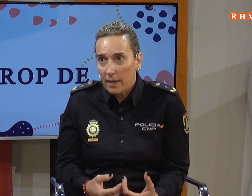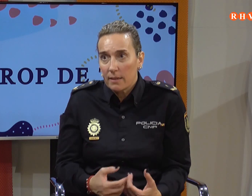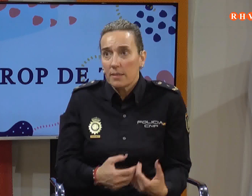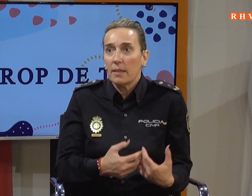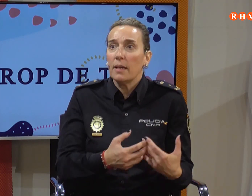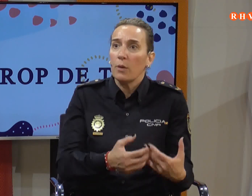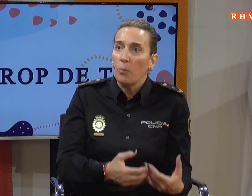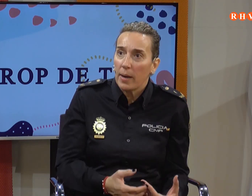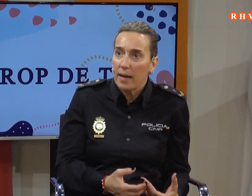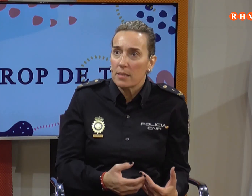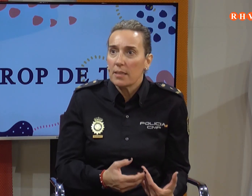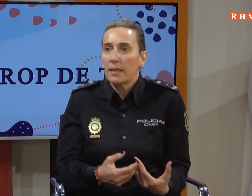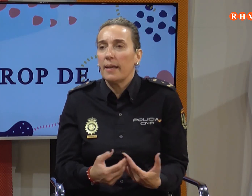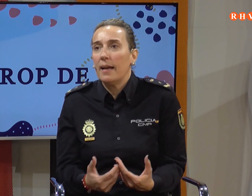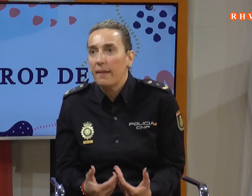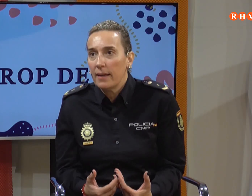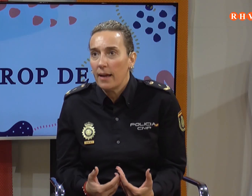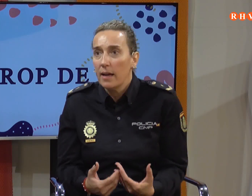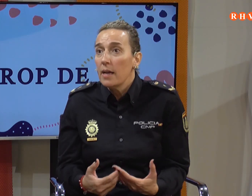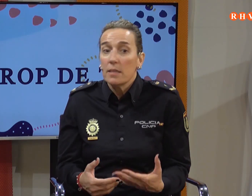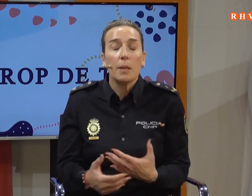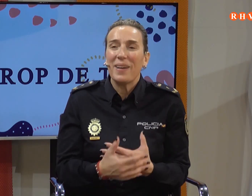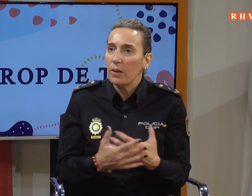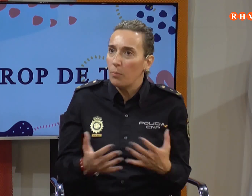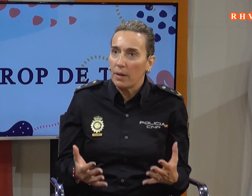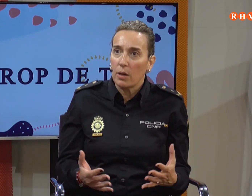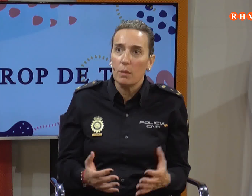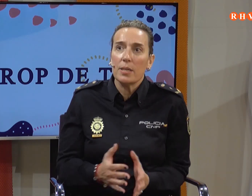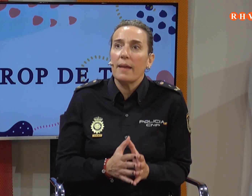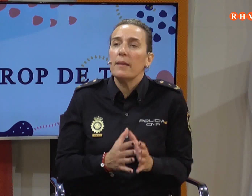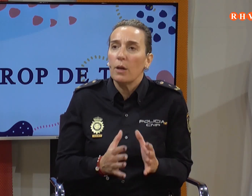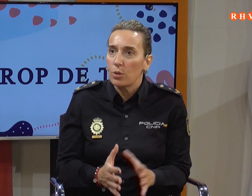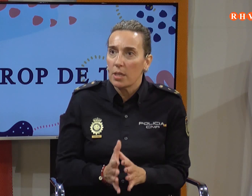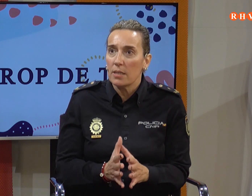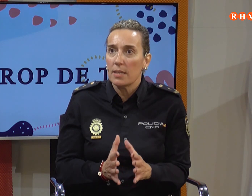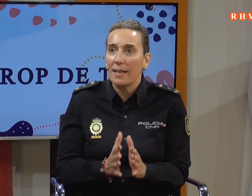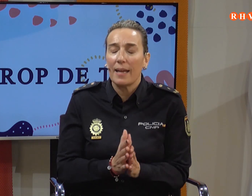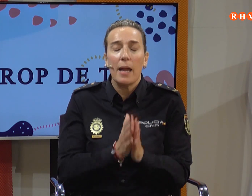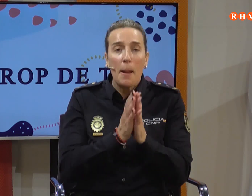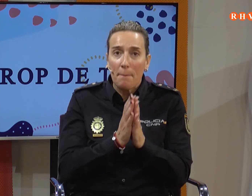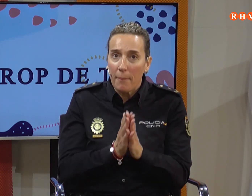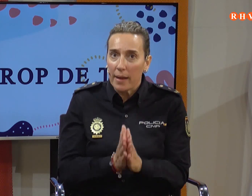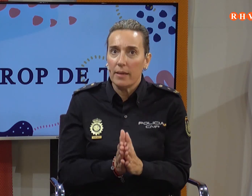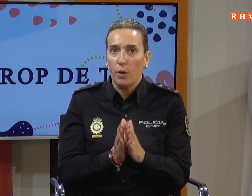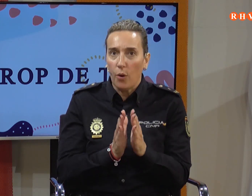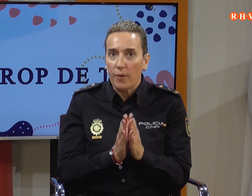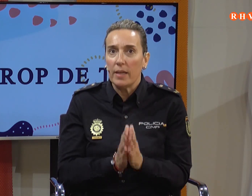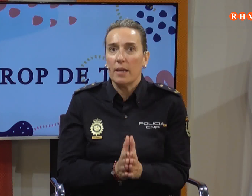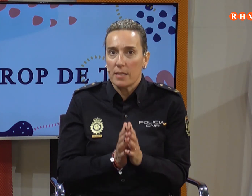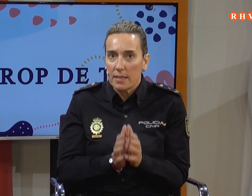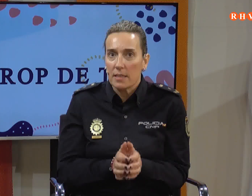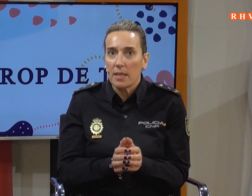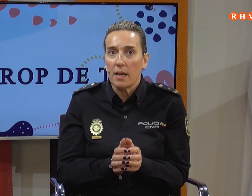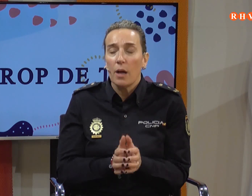a terra, se trenquen un braç, se trenquen la cadera, se peguen un mal colp, se queden inconscients, aixina que mai